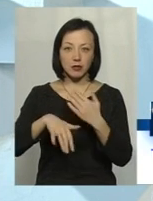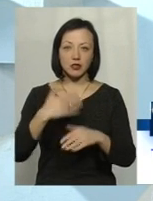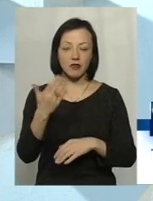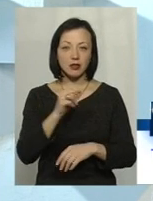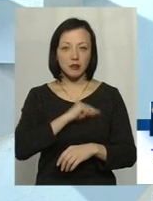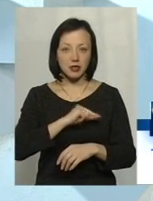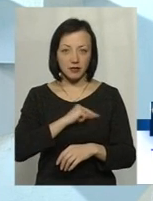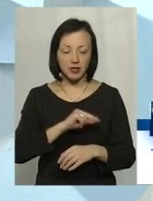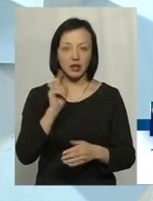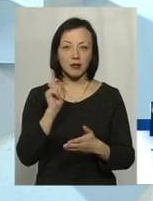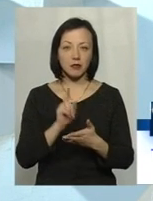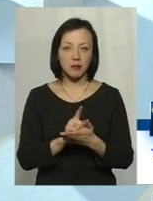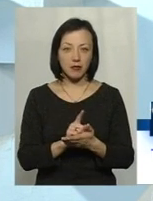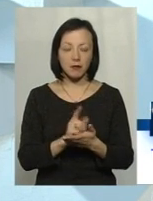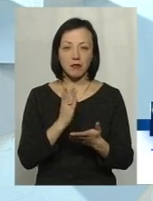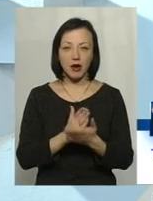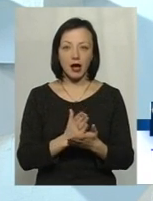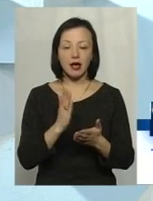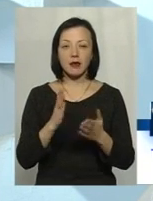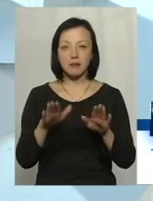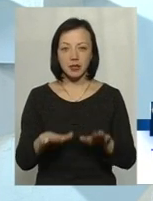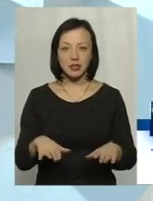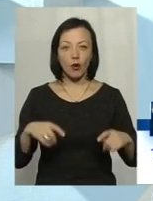підлегли, тож має місце конфлікт інтересів.